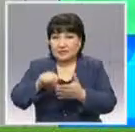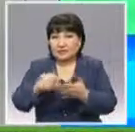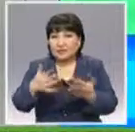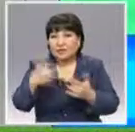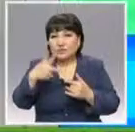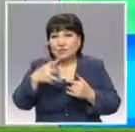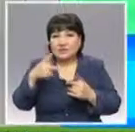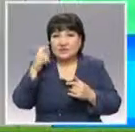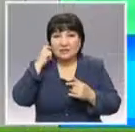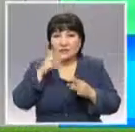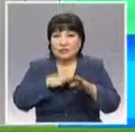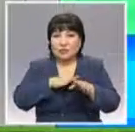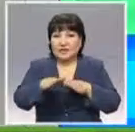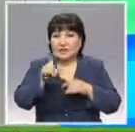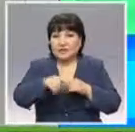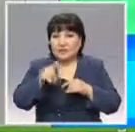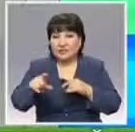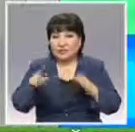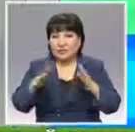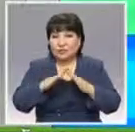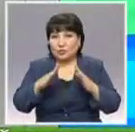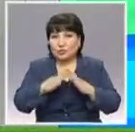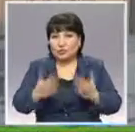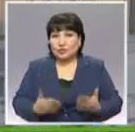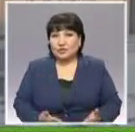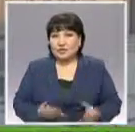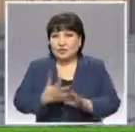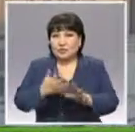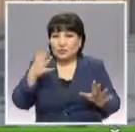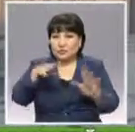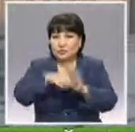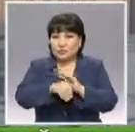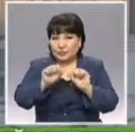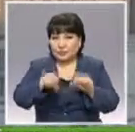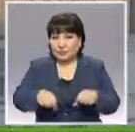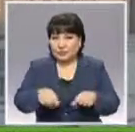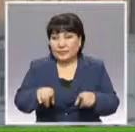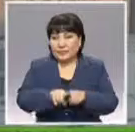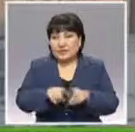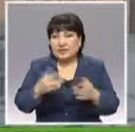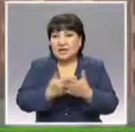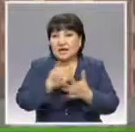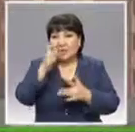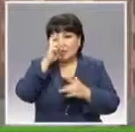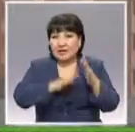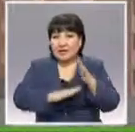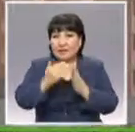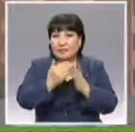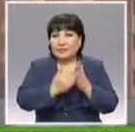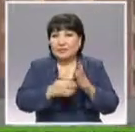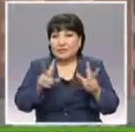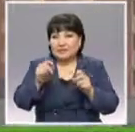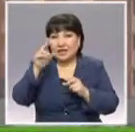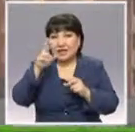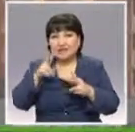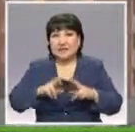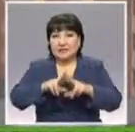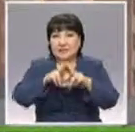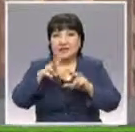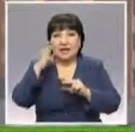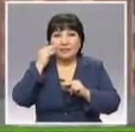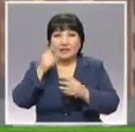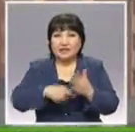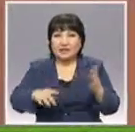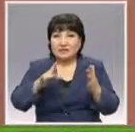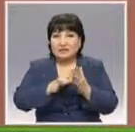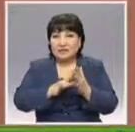азаматтар да тұрғын үй алуға үмітті болады. Жаңа мемлекеттік бағдарлама аясында Астана мен Алматы қаласында үйдің